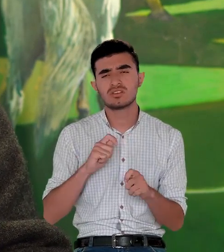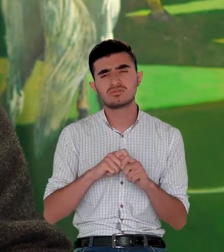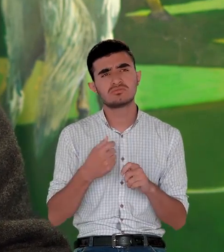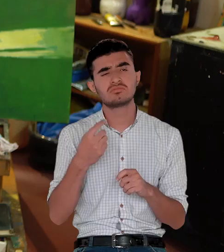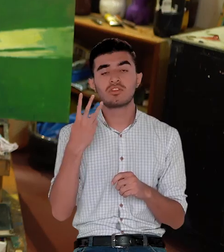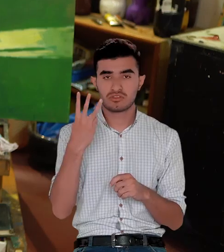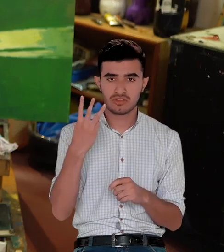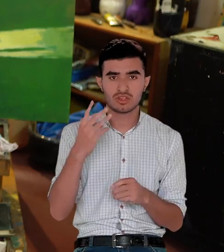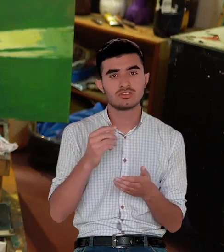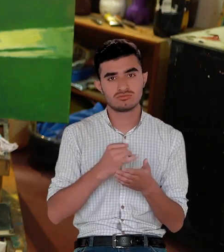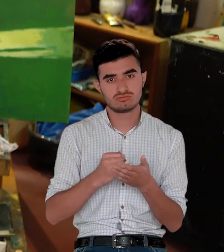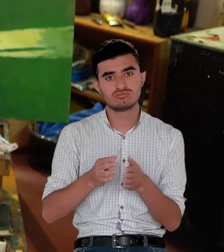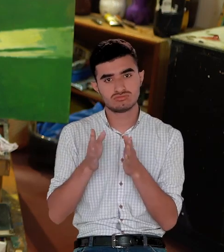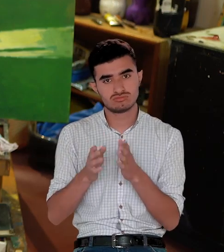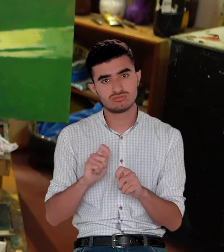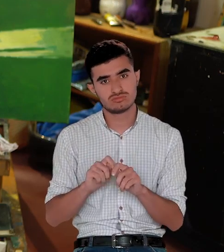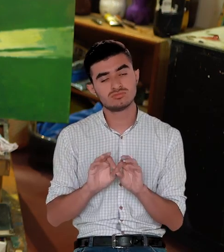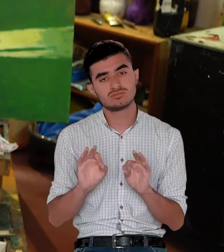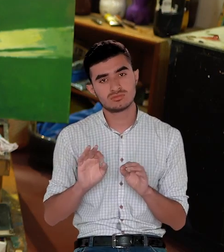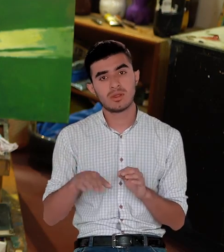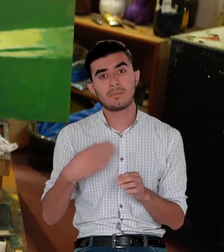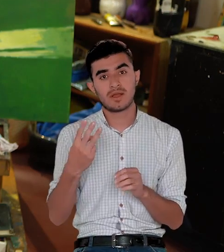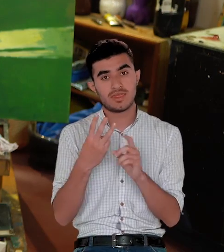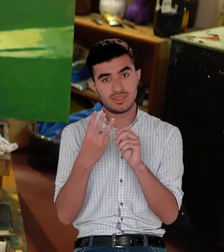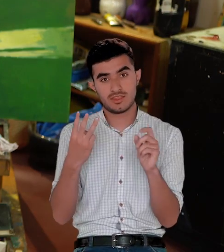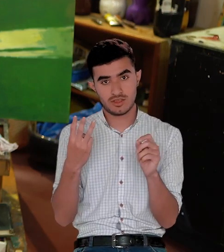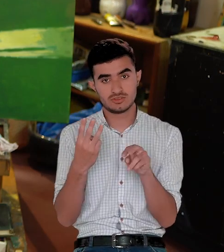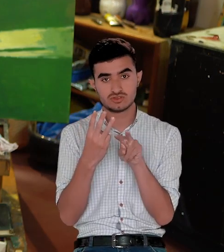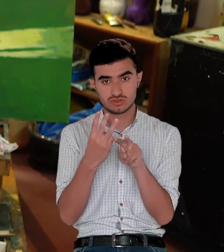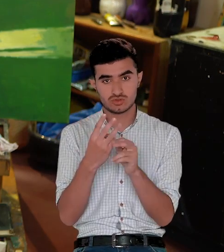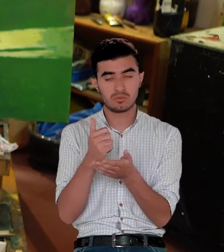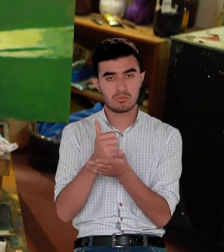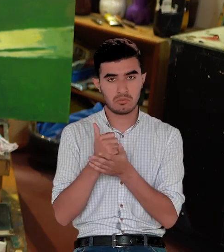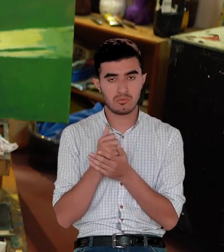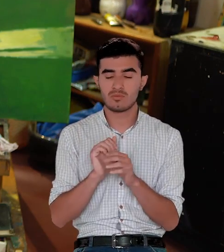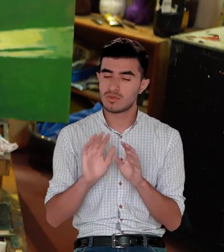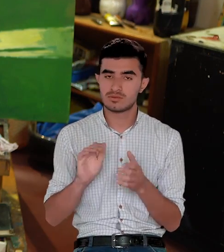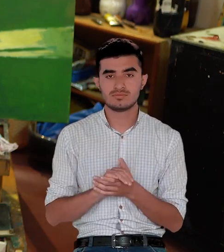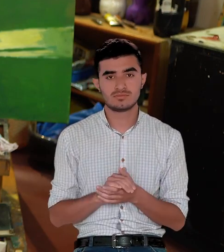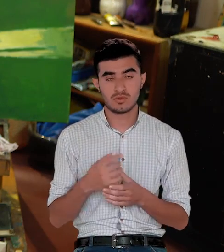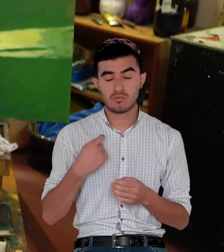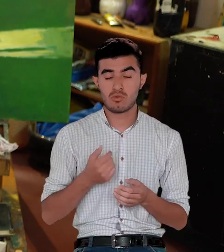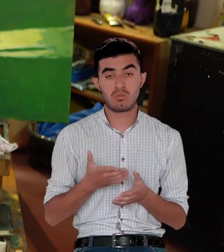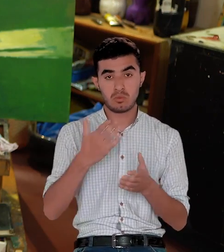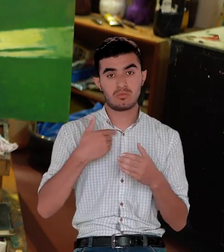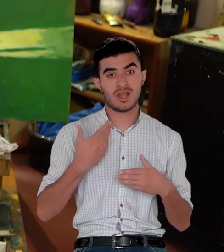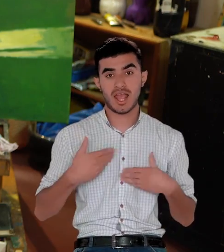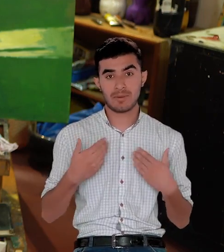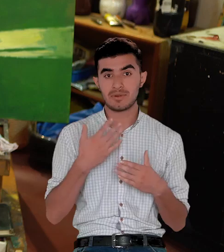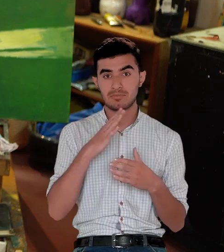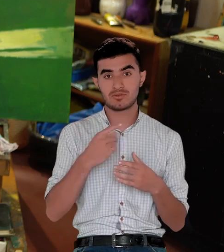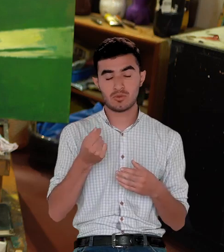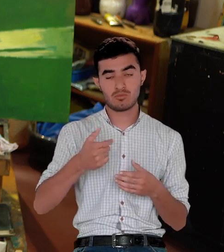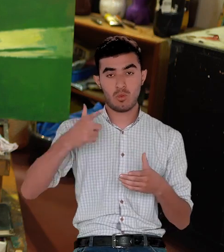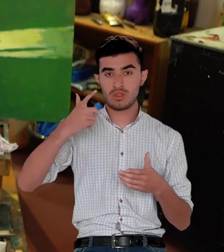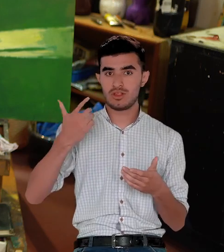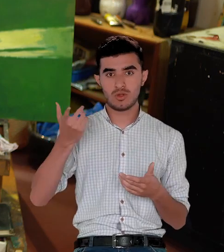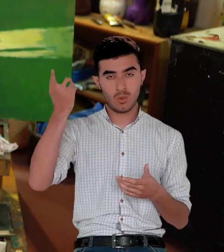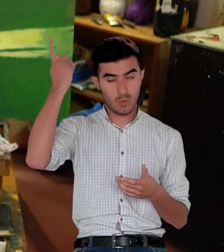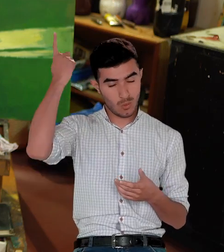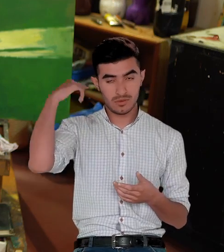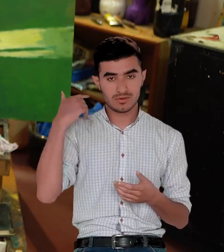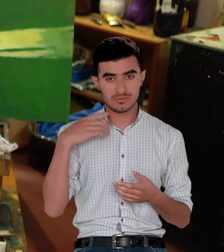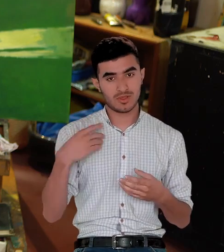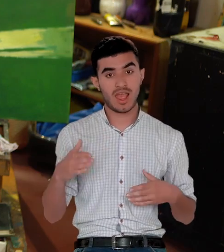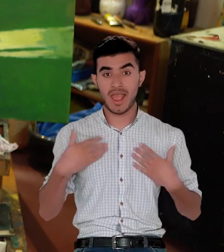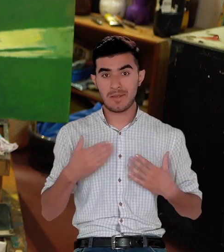نہیں کرتا. کالج میں یہ ہوا کہ جو کمیشن آتی تھی پورٹریٹ, تو وہ اکثر مجھے دیتے یا تو بناؤ.